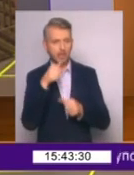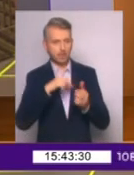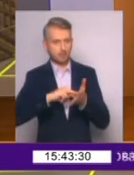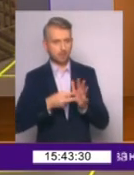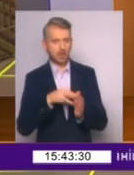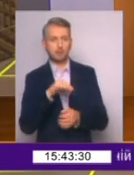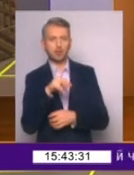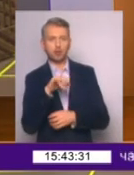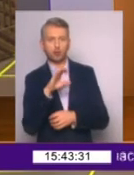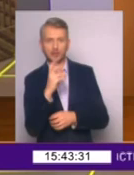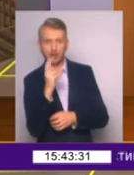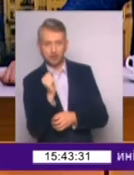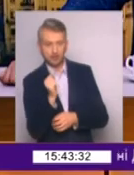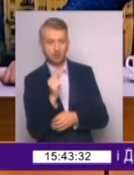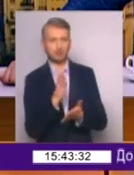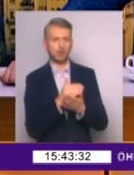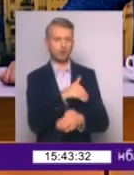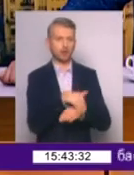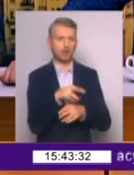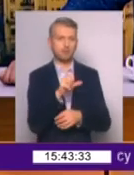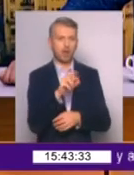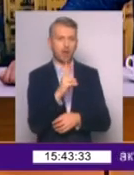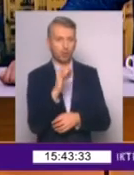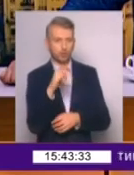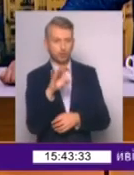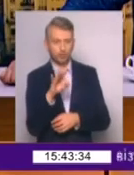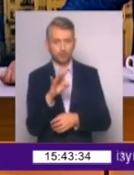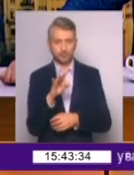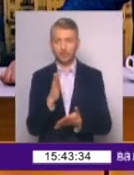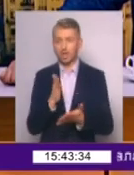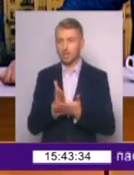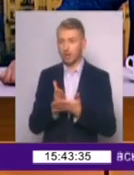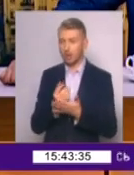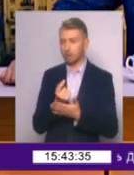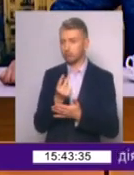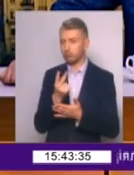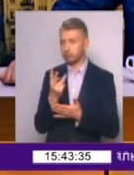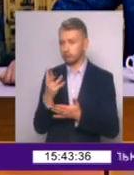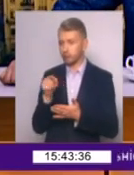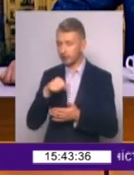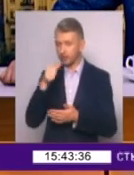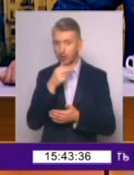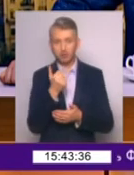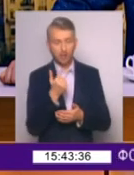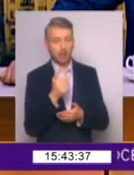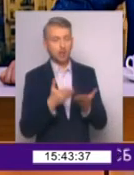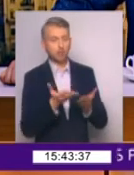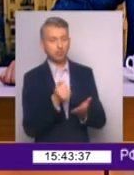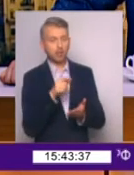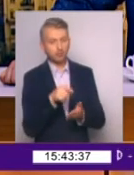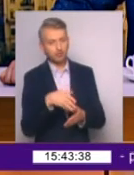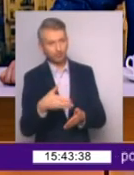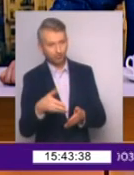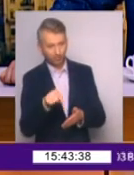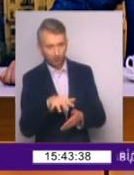там Маяковського, є перелік. Тобто декілька частин, які перелік, ви запланували на цей рік. Оцю сторону, то Милославська є